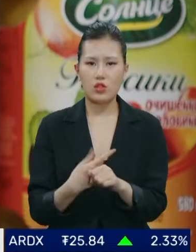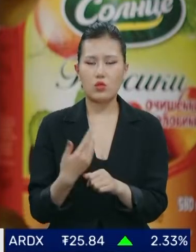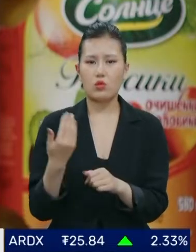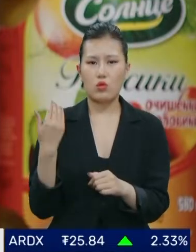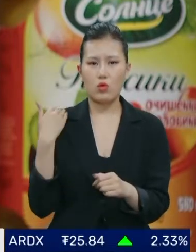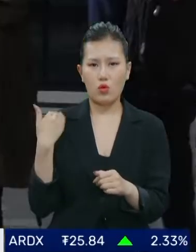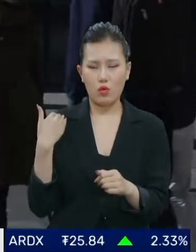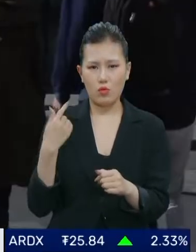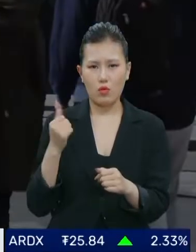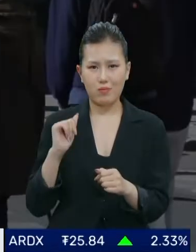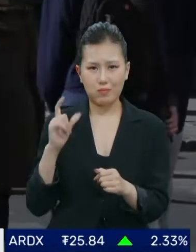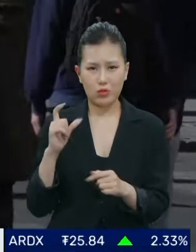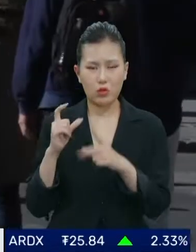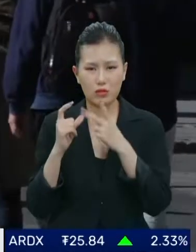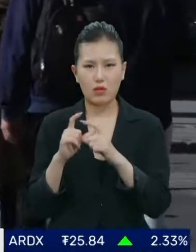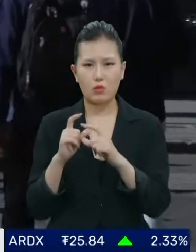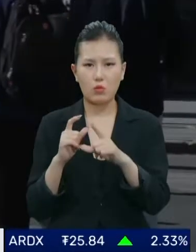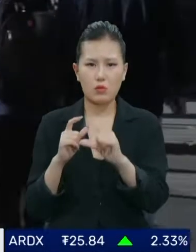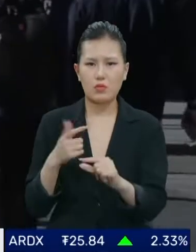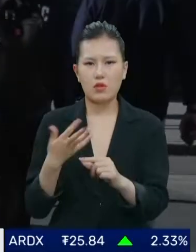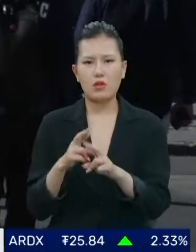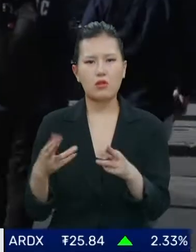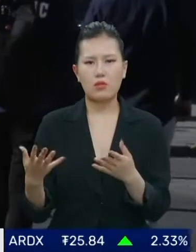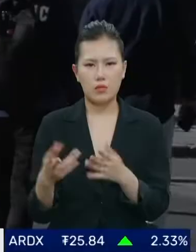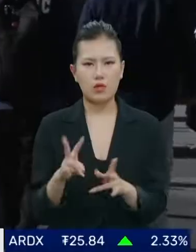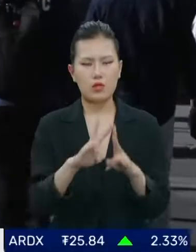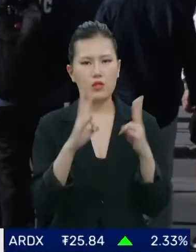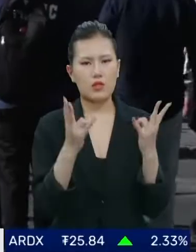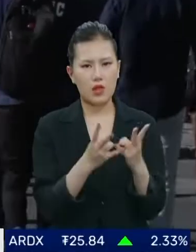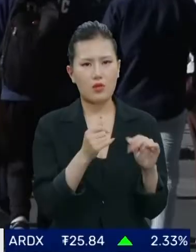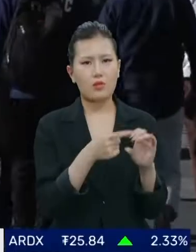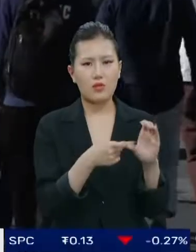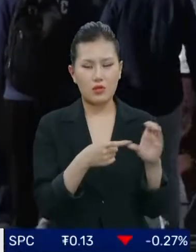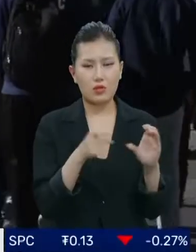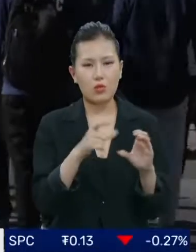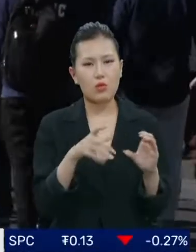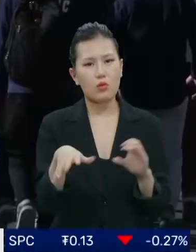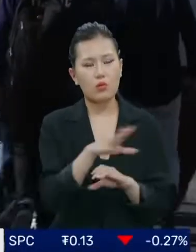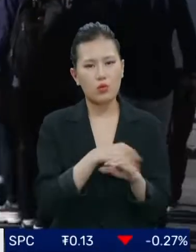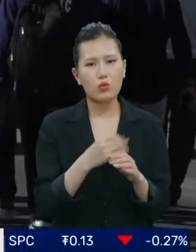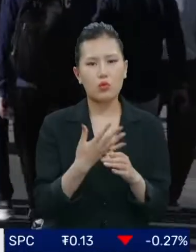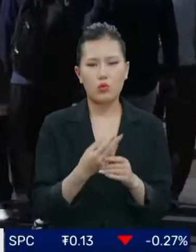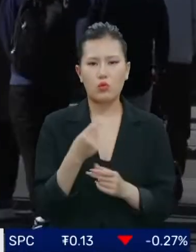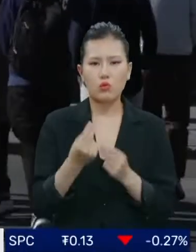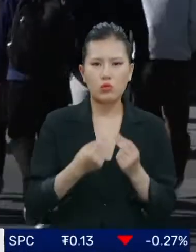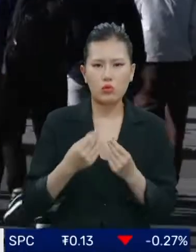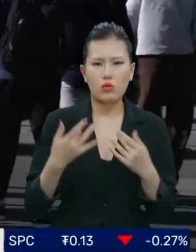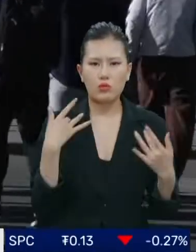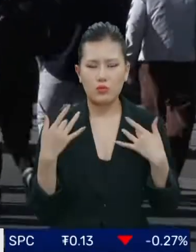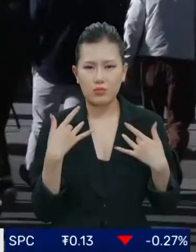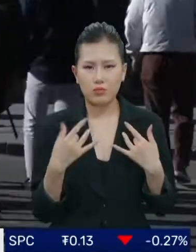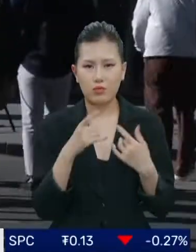байгааг харуулж байна. Харин нийгмийн даатгал төлөгчдийн сарын дундаж цалин ерөнхийдөө ангилж үзвэл урлаг үзүүр тоглоом наадхын салбарынхан хамгийн бага